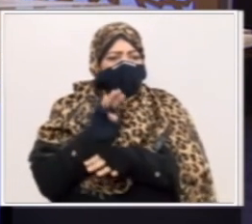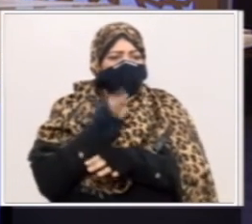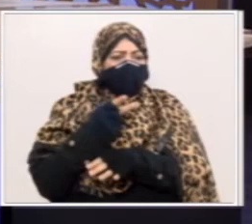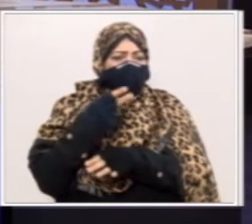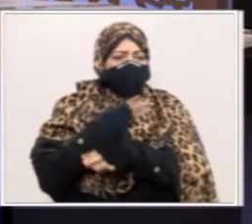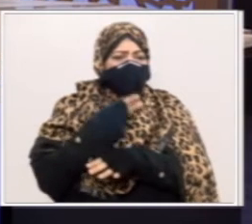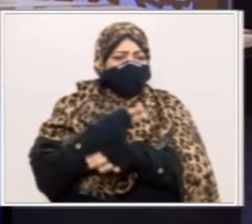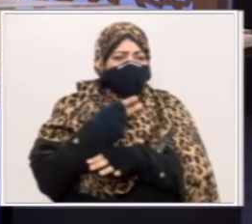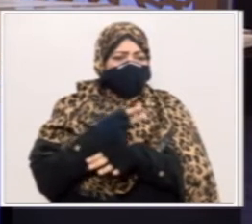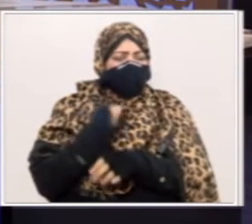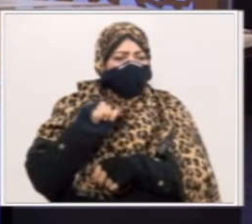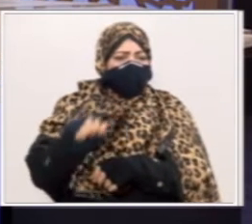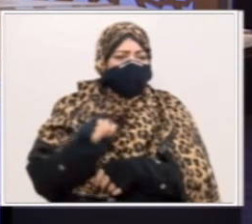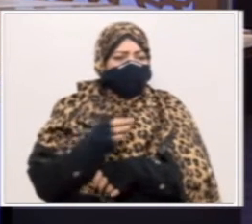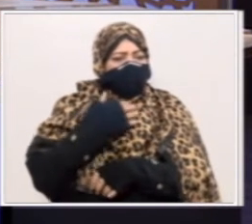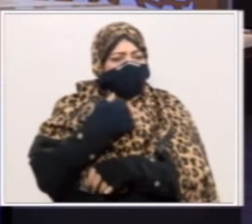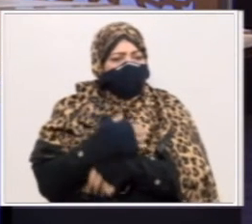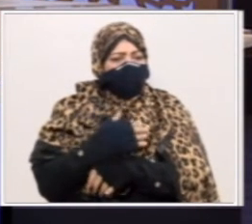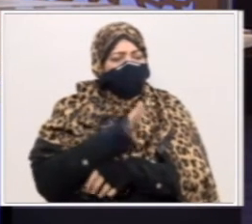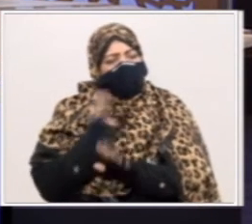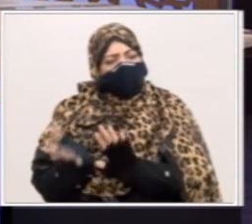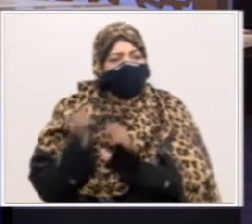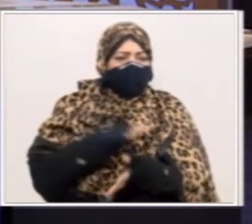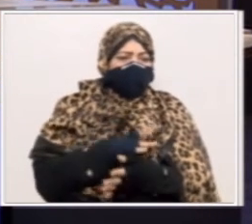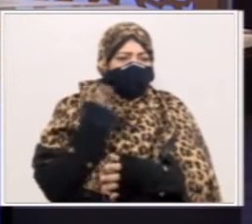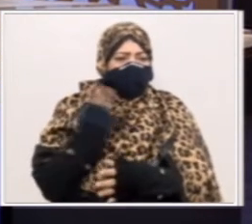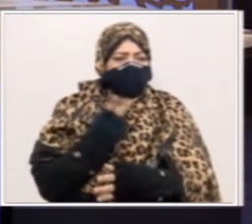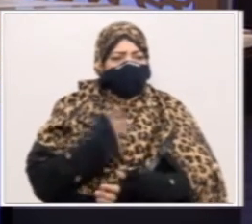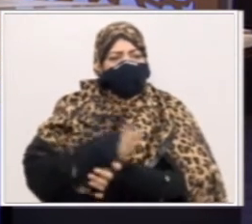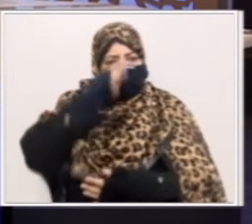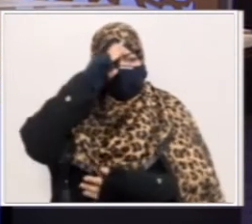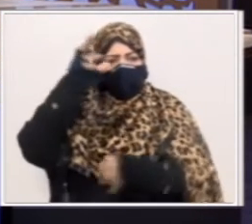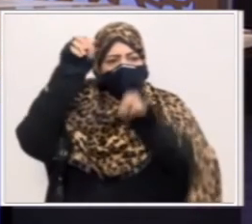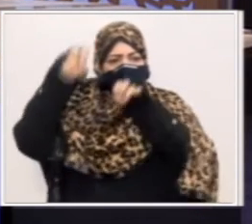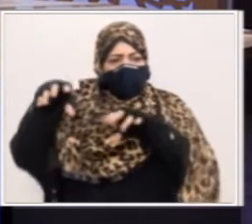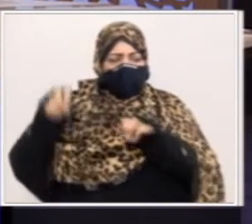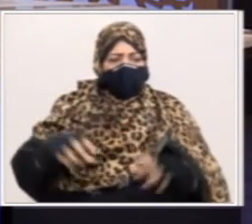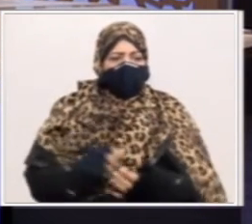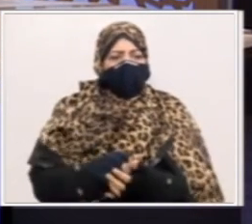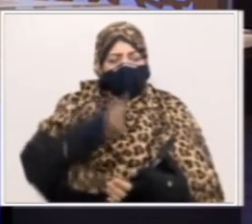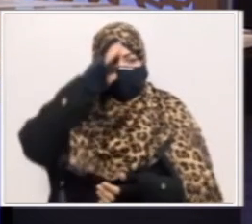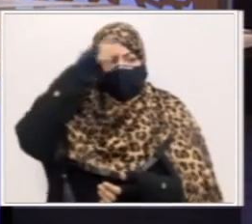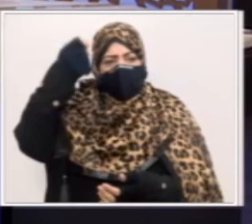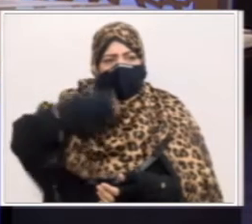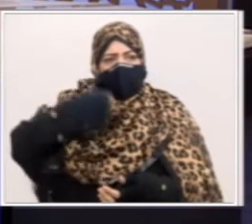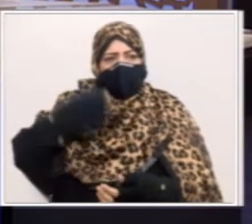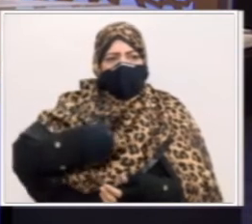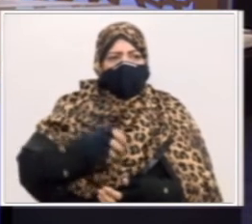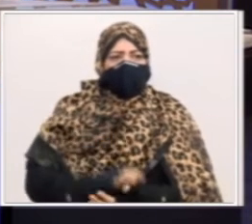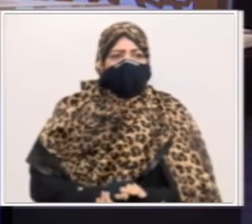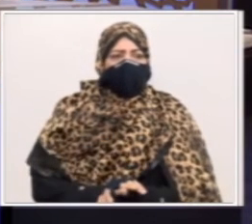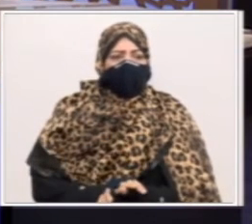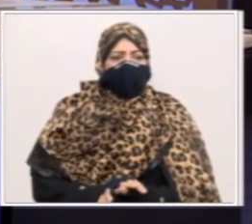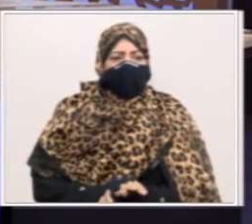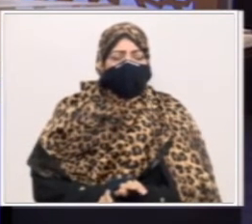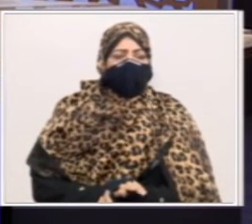فيك ان شاء الله. وعليكم السلام ورحمه الله. الأخت سامية طرابلس. سامية ألو.